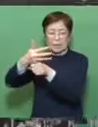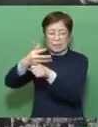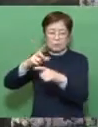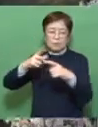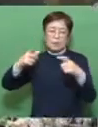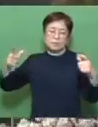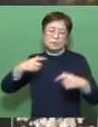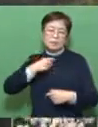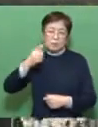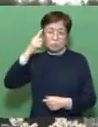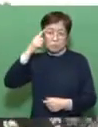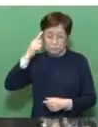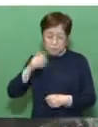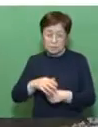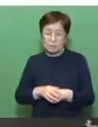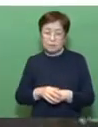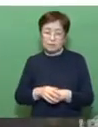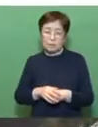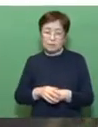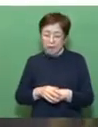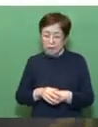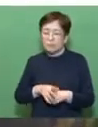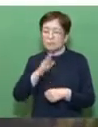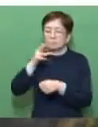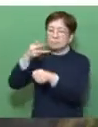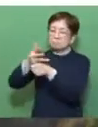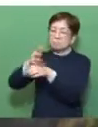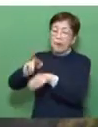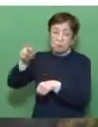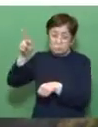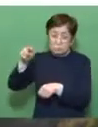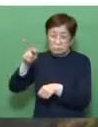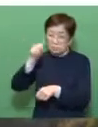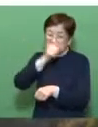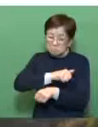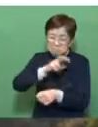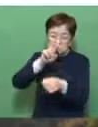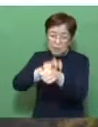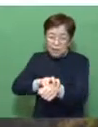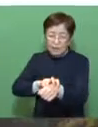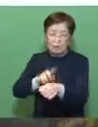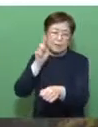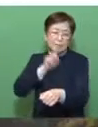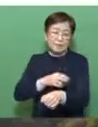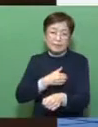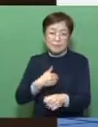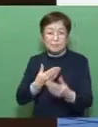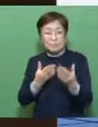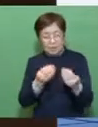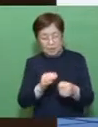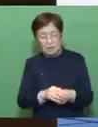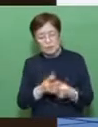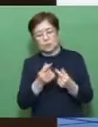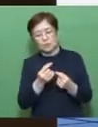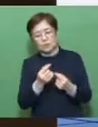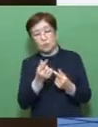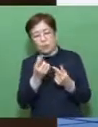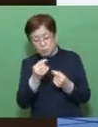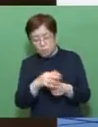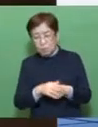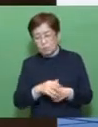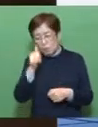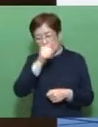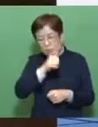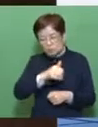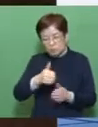これまあの防犯謙虚の相当役に立ってますねそうですねそれとね牽制にもなるんですよねそれから子供を守る